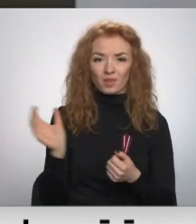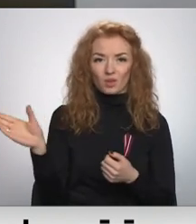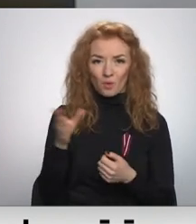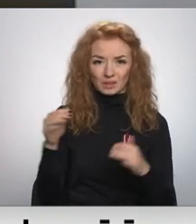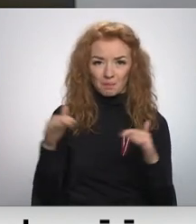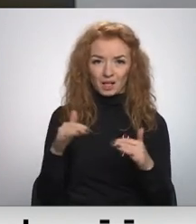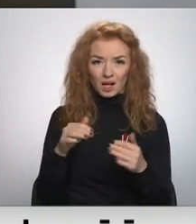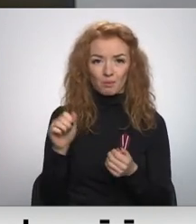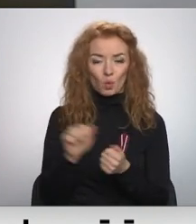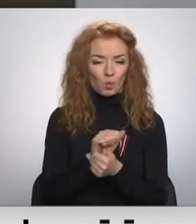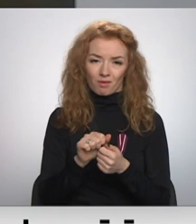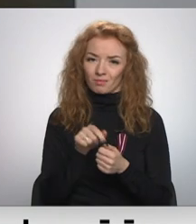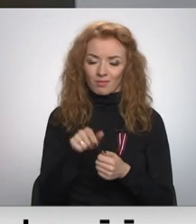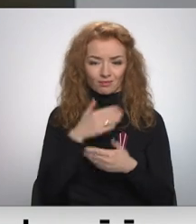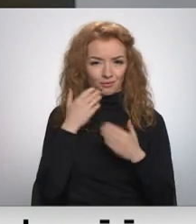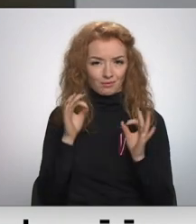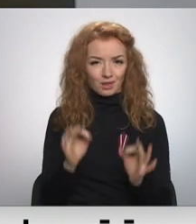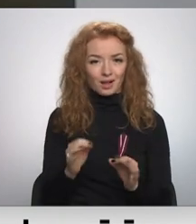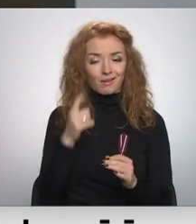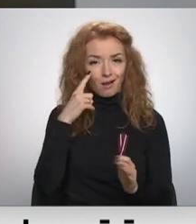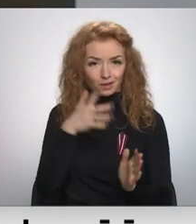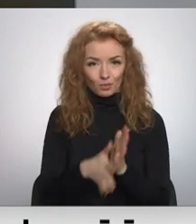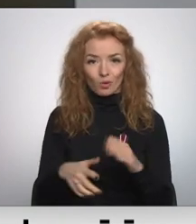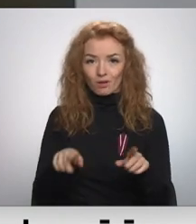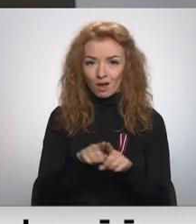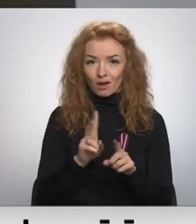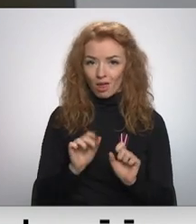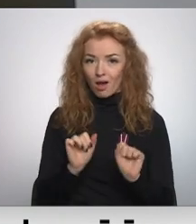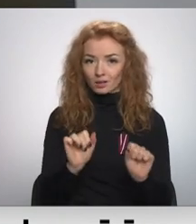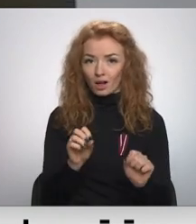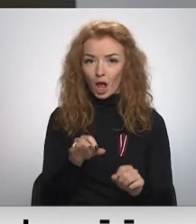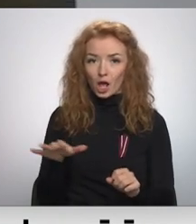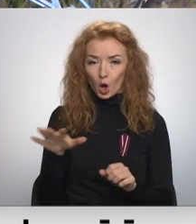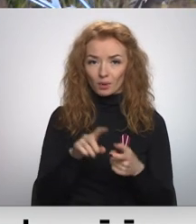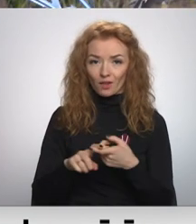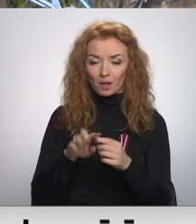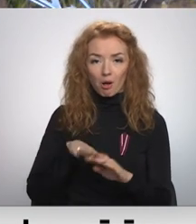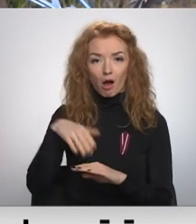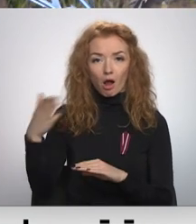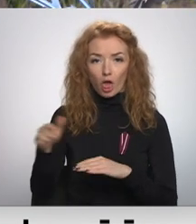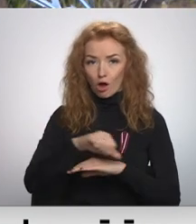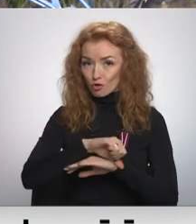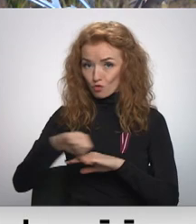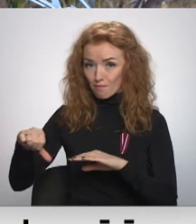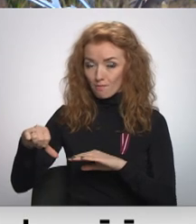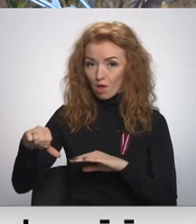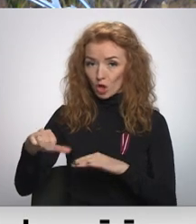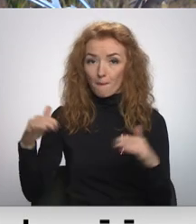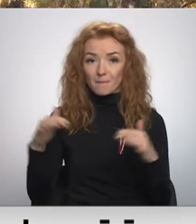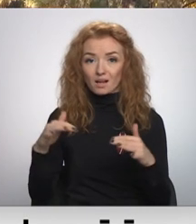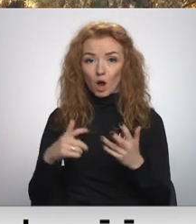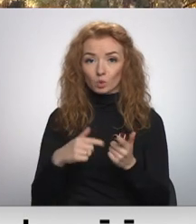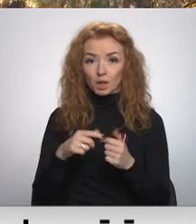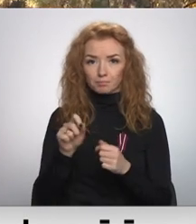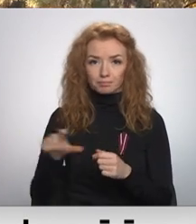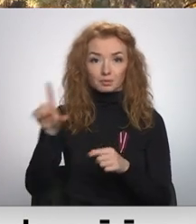ļoti līdzsvarota pozīcija, ir svarīgi saprast, ka ir arī jāsargā Eiropas Savienības arī robežu. Robežu pārkāpēju skaits audzis